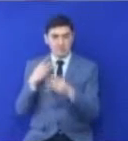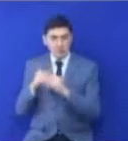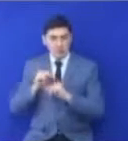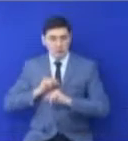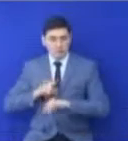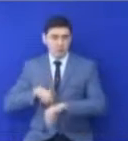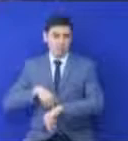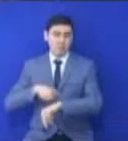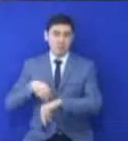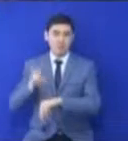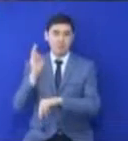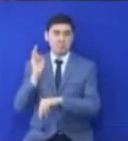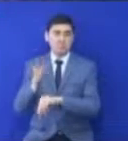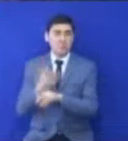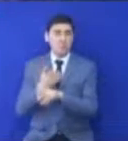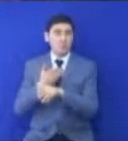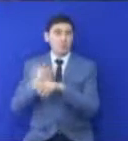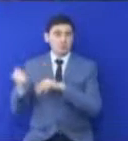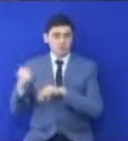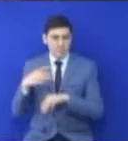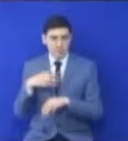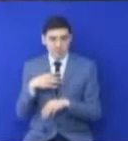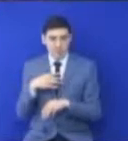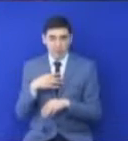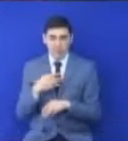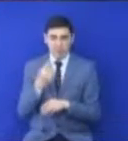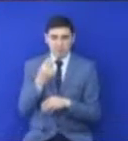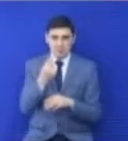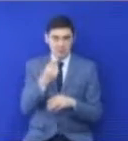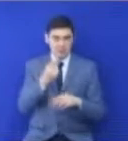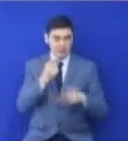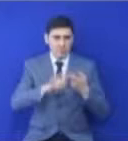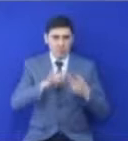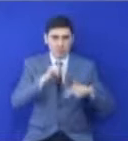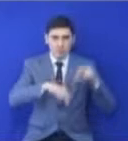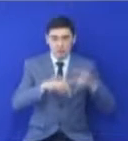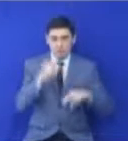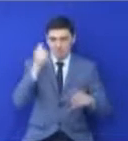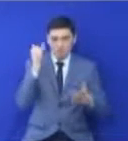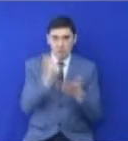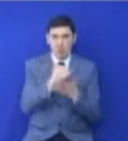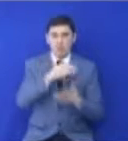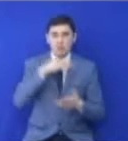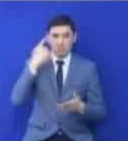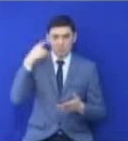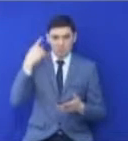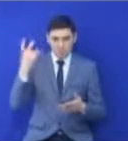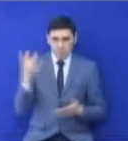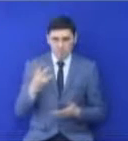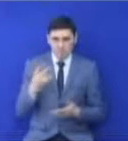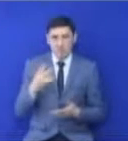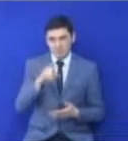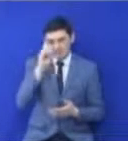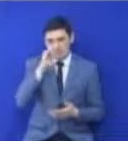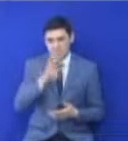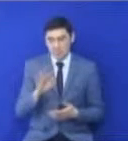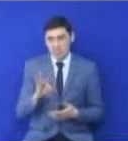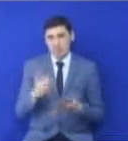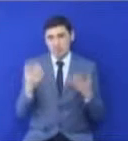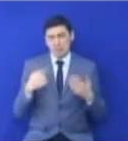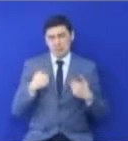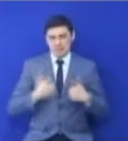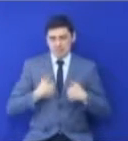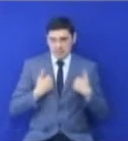салуға жет болатын. Ал ақшаны әсіресе құрылысқа құйудың қандай қиын екенін білесіздер. Мен бұл ісіме қолымнан келгенше соңына дейін